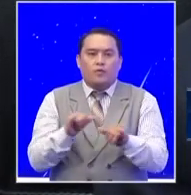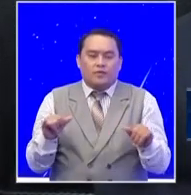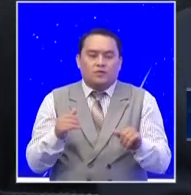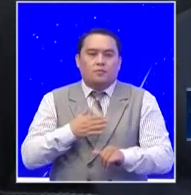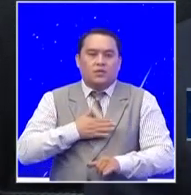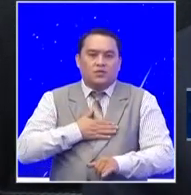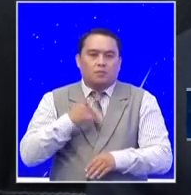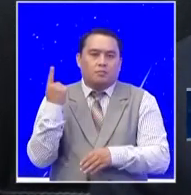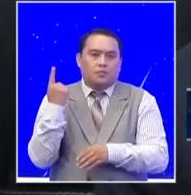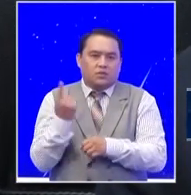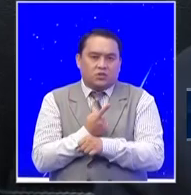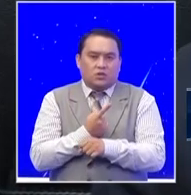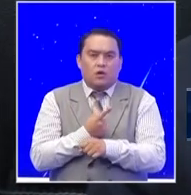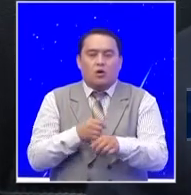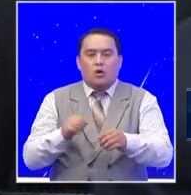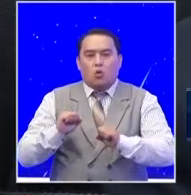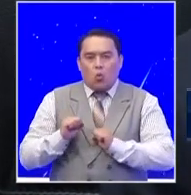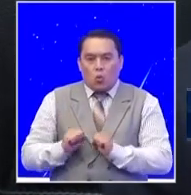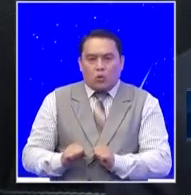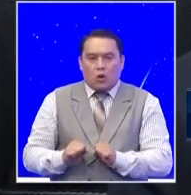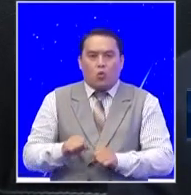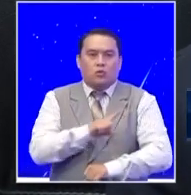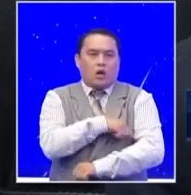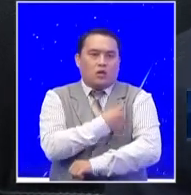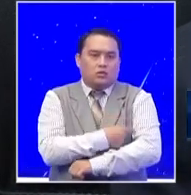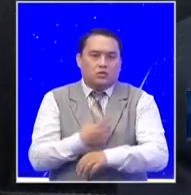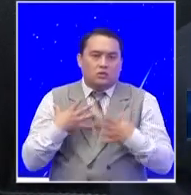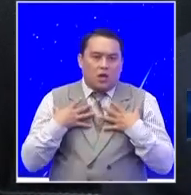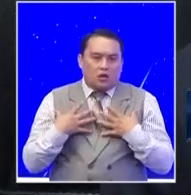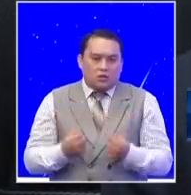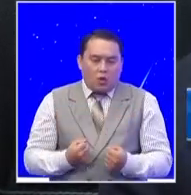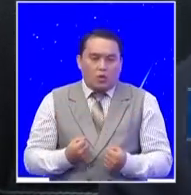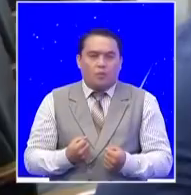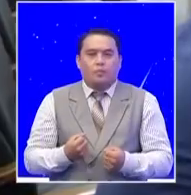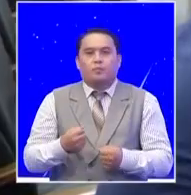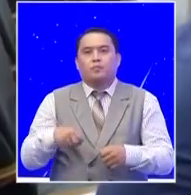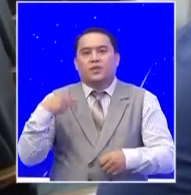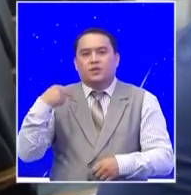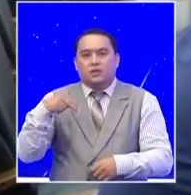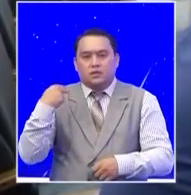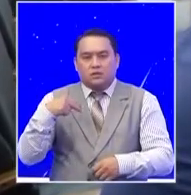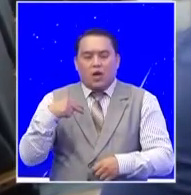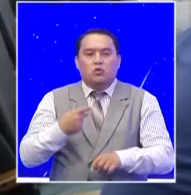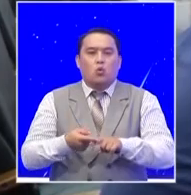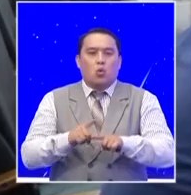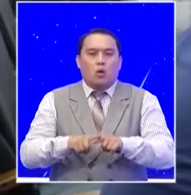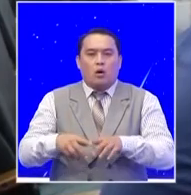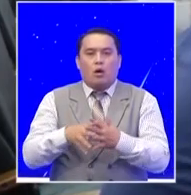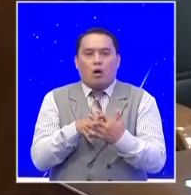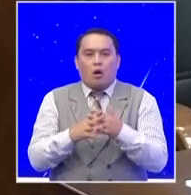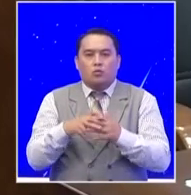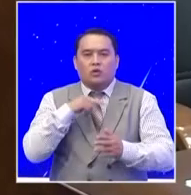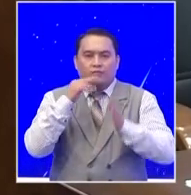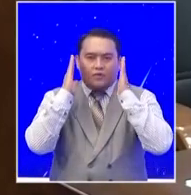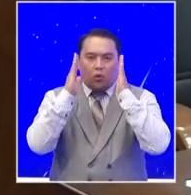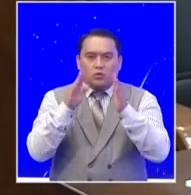Біздің ең басты міндетіміз халықты қорғау, дәрігерлерімізді сақтау. Өздеріңізге белгілі, президент коронавируспен күресте ауыл тұрғындарына көңіл